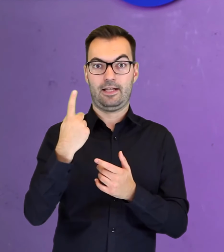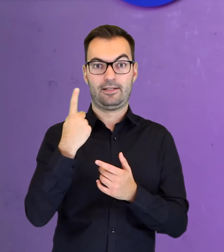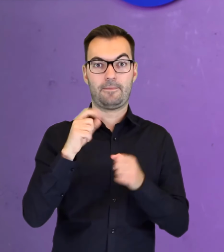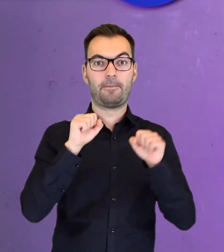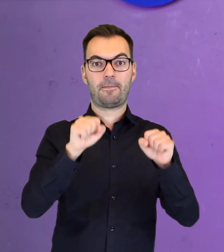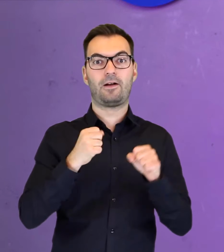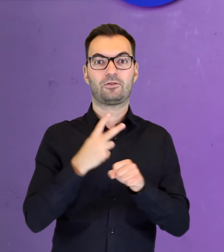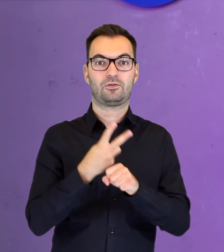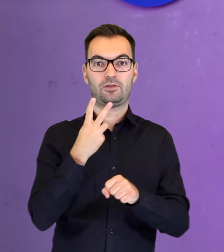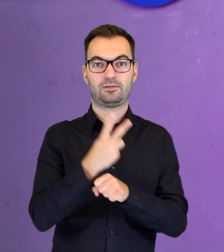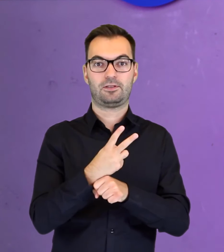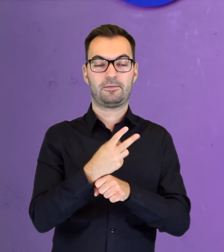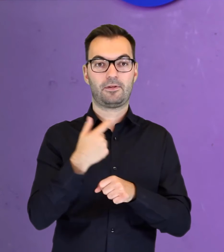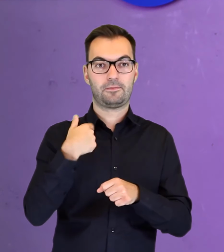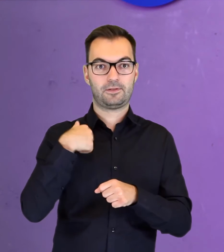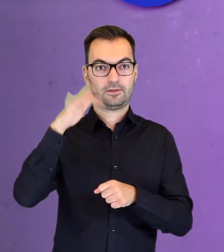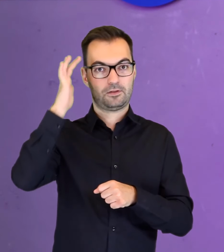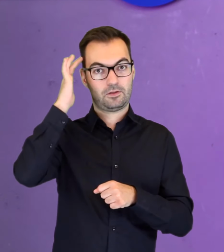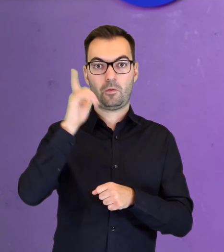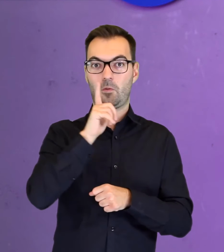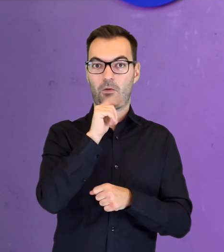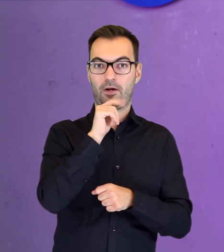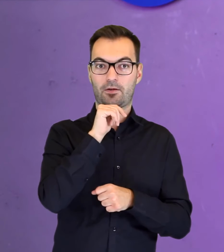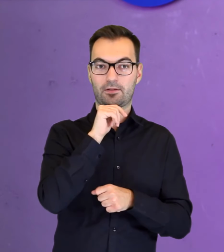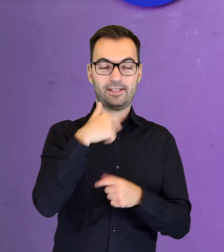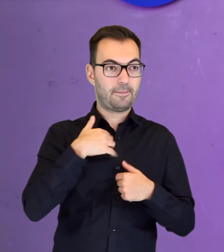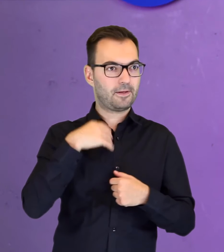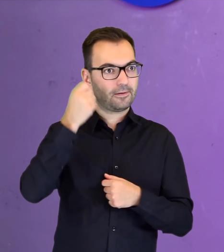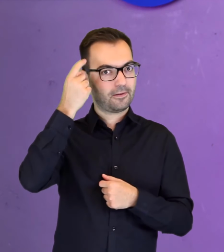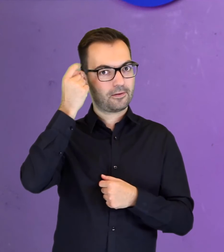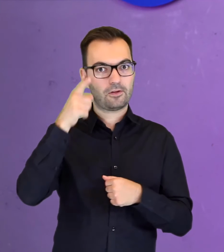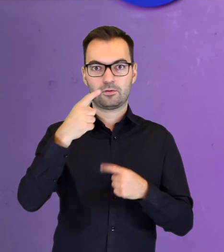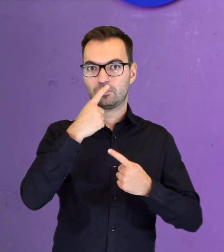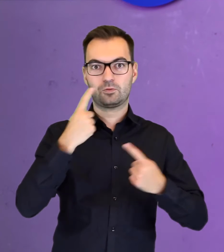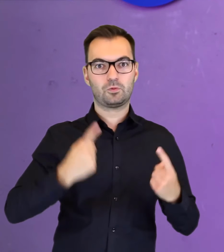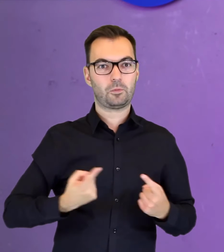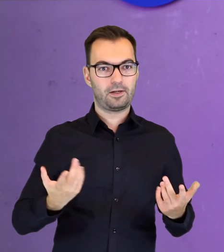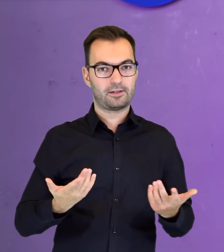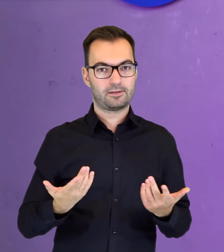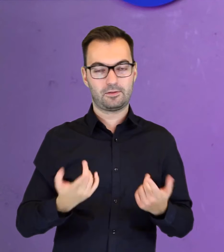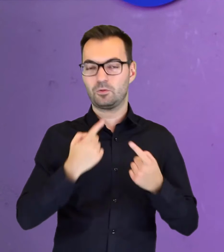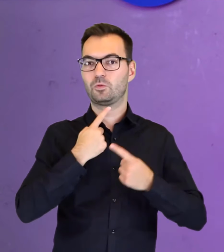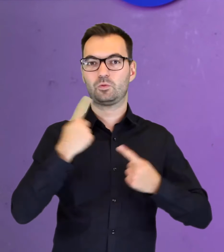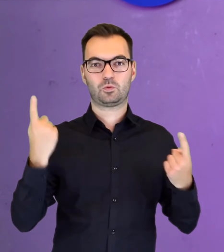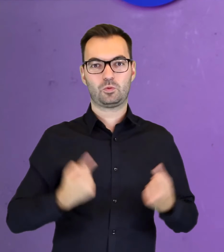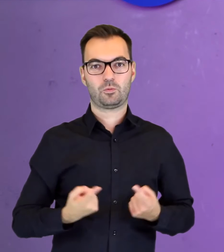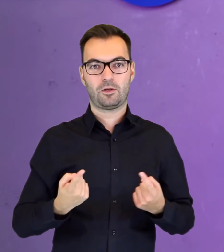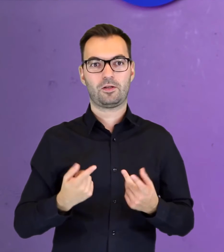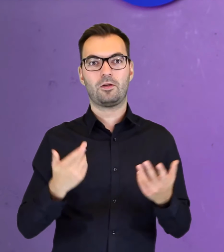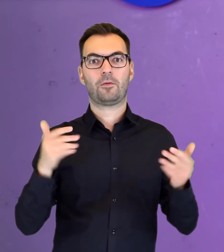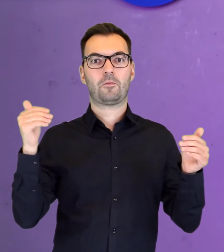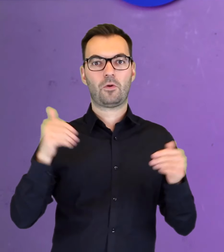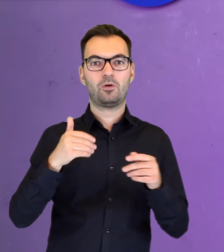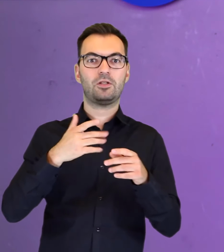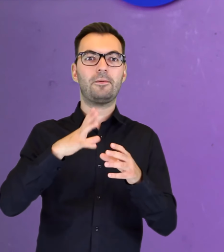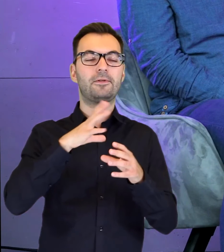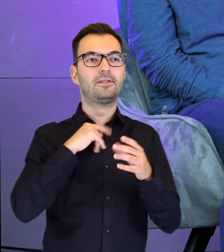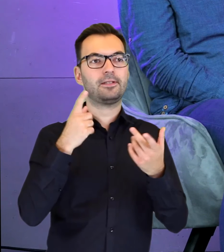ówcześnie jedyny Bank który był dostępny i nam się Zapaliły wow Mi się zapaliło montes